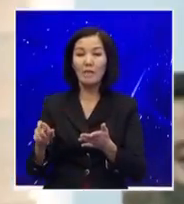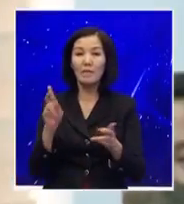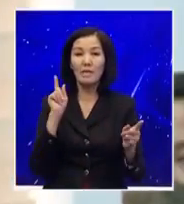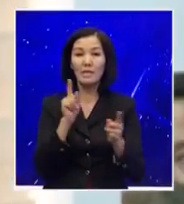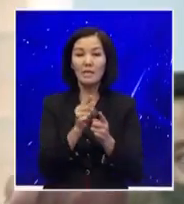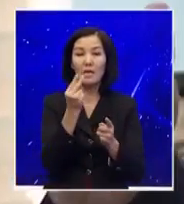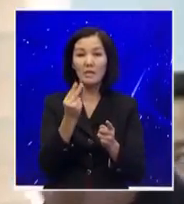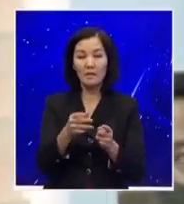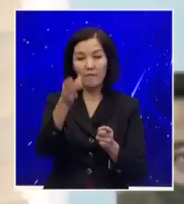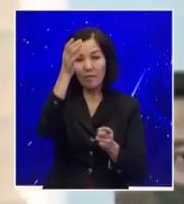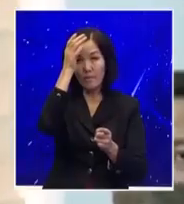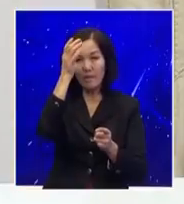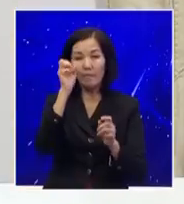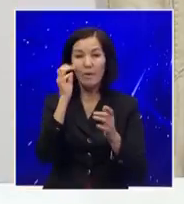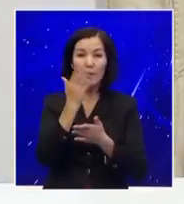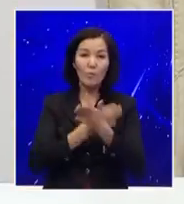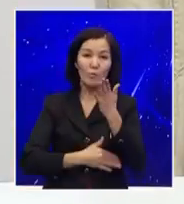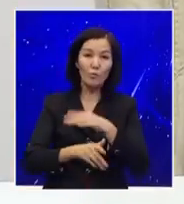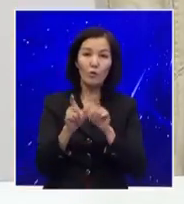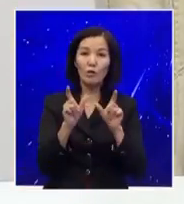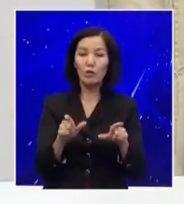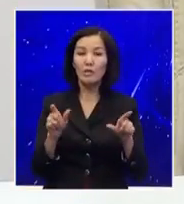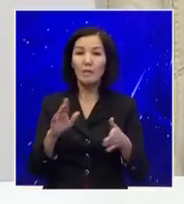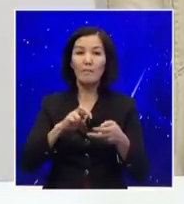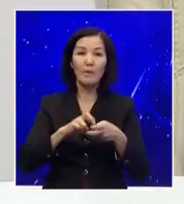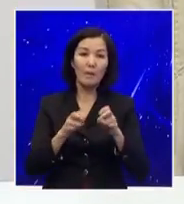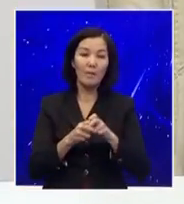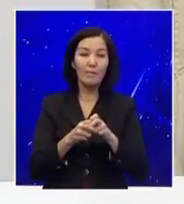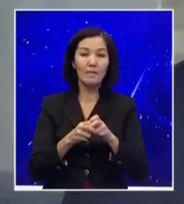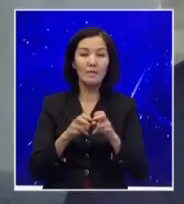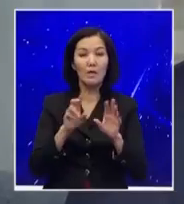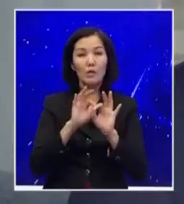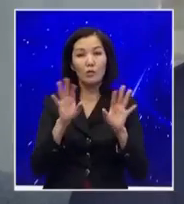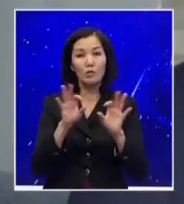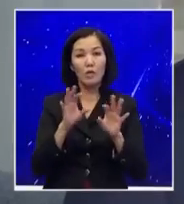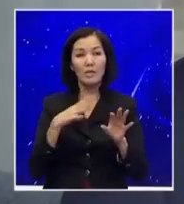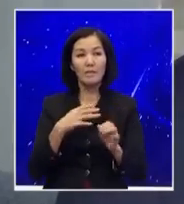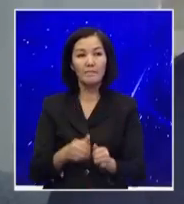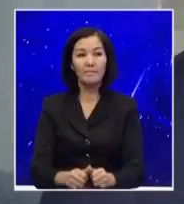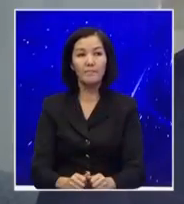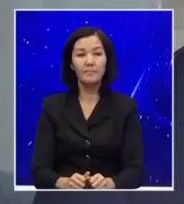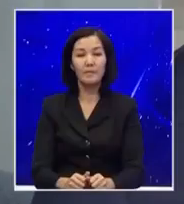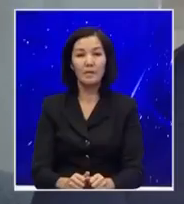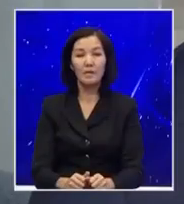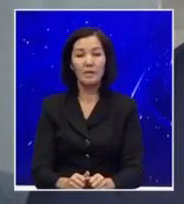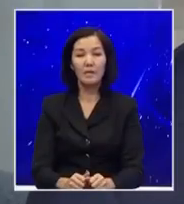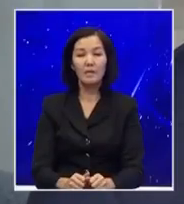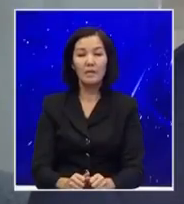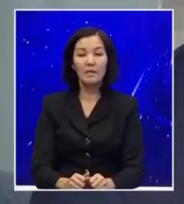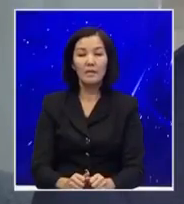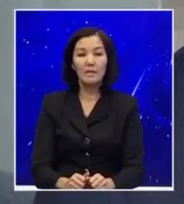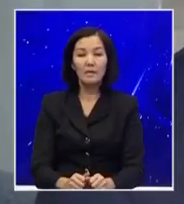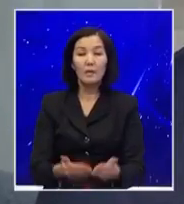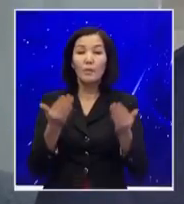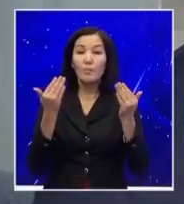білім саласындағы және мүмкіндігі шектеулі жандардың мәселесін қозғады. Вот в рамках всех жалоб и предложений, которые